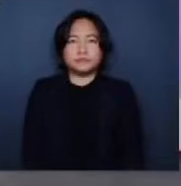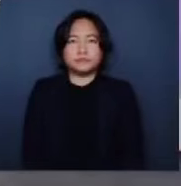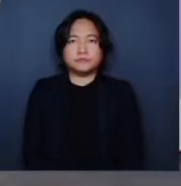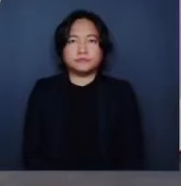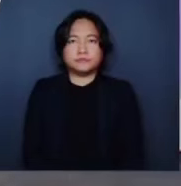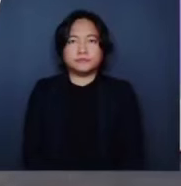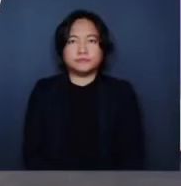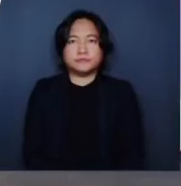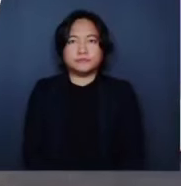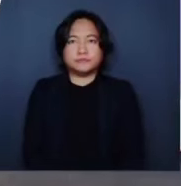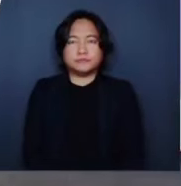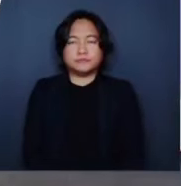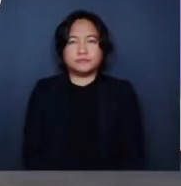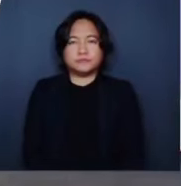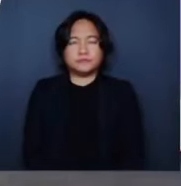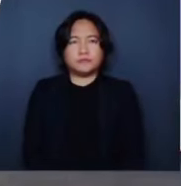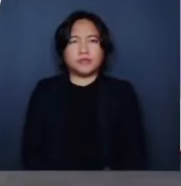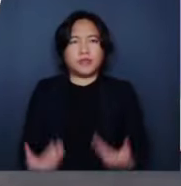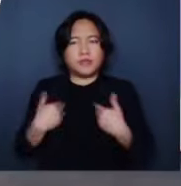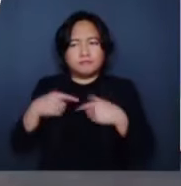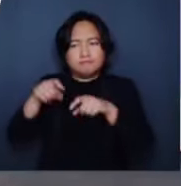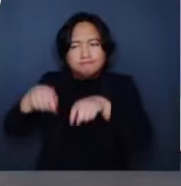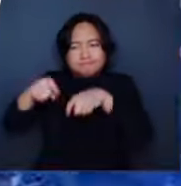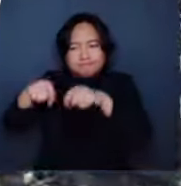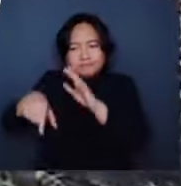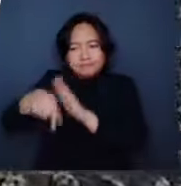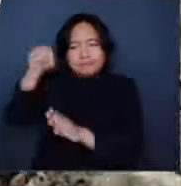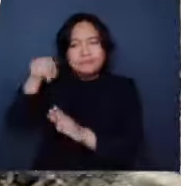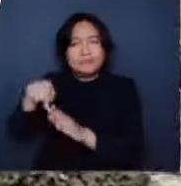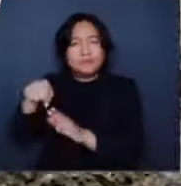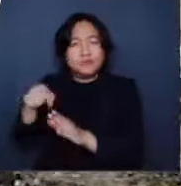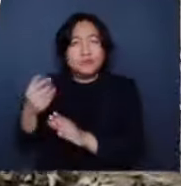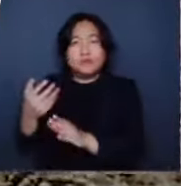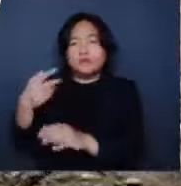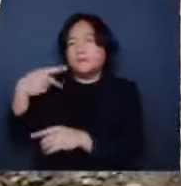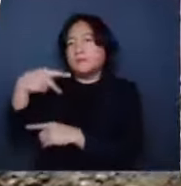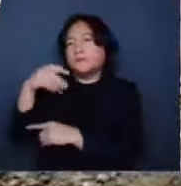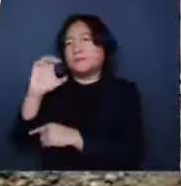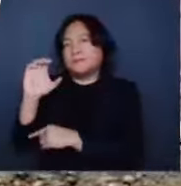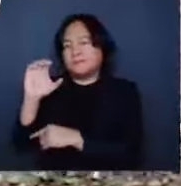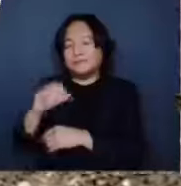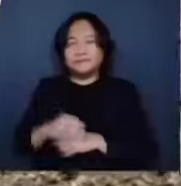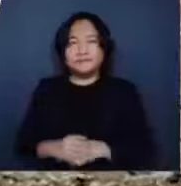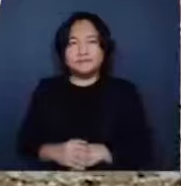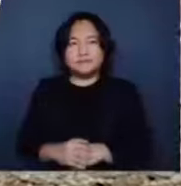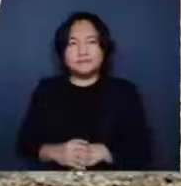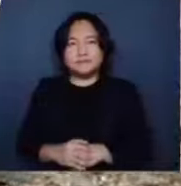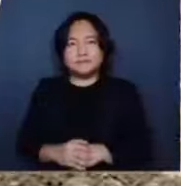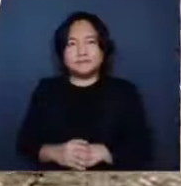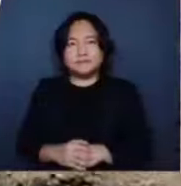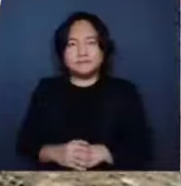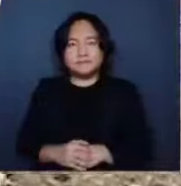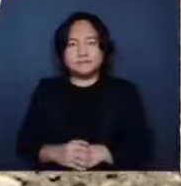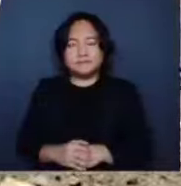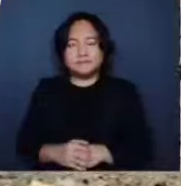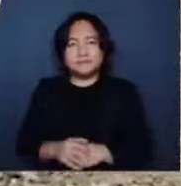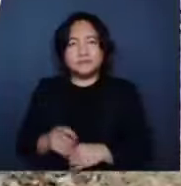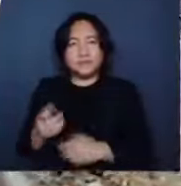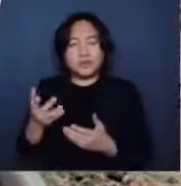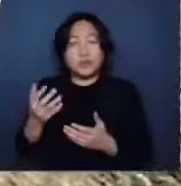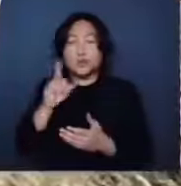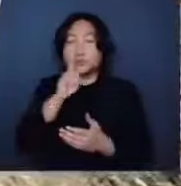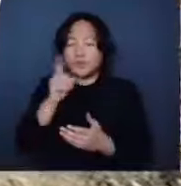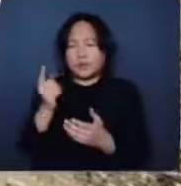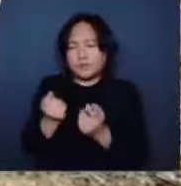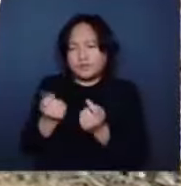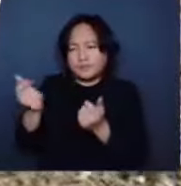May nahukay na vintage bomb sa gilid ng dating Nayong Pilipino sa Pasay City. Natiso nito ng ngipin ng backhoe sa road widening operation ng